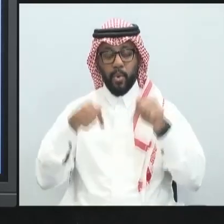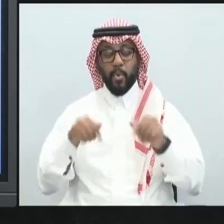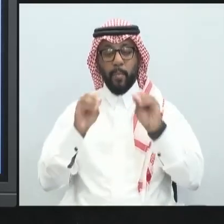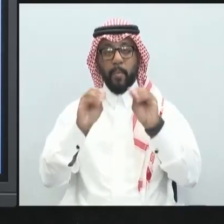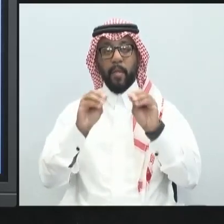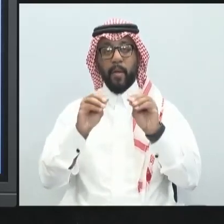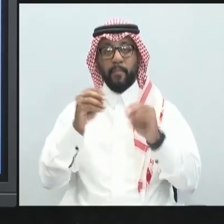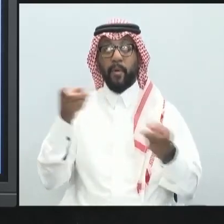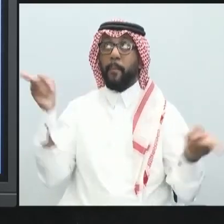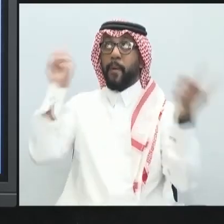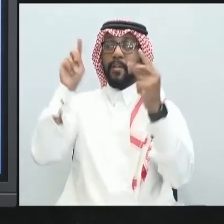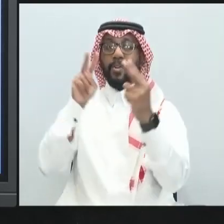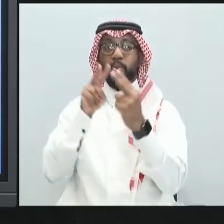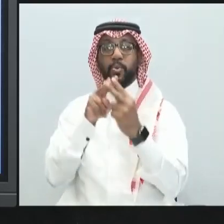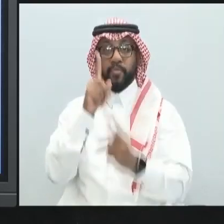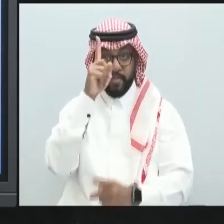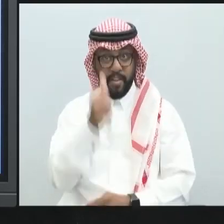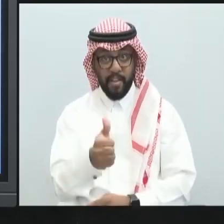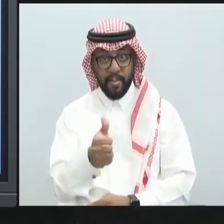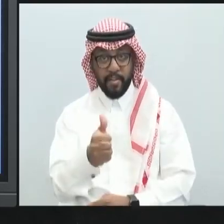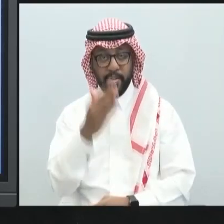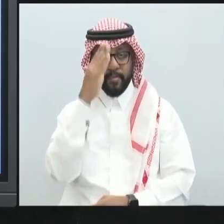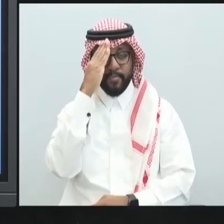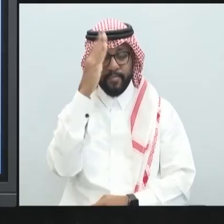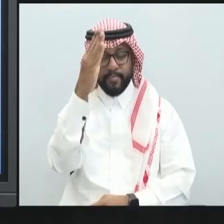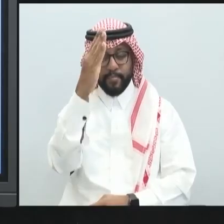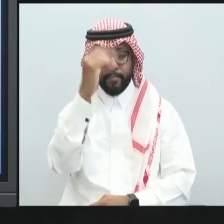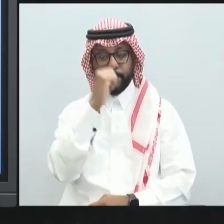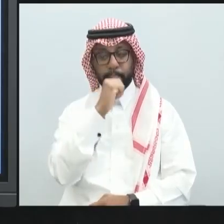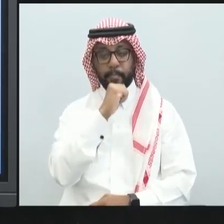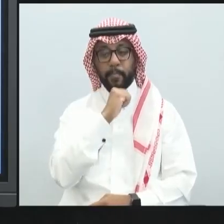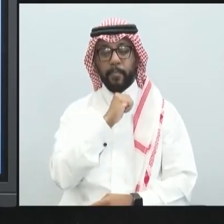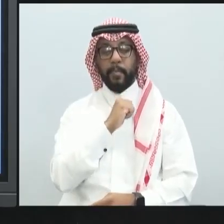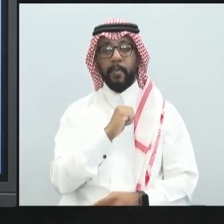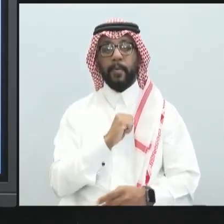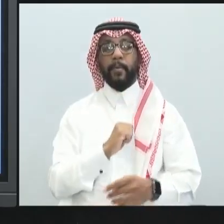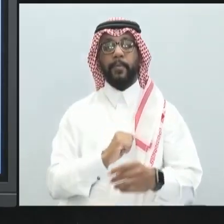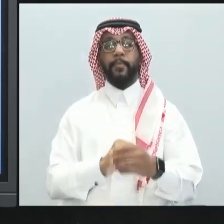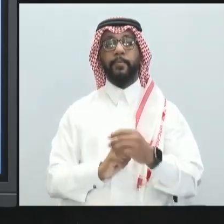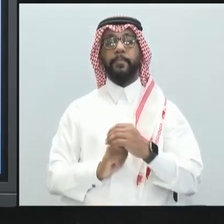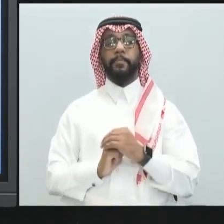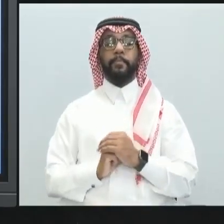لهذا اليوم القاكم ان شاء الله في درس قادم استودعكم الله السلام عليكم ورحمه الله وبركاته